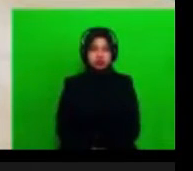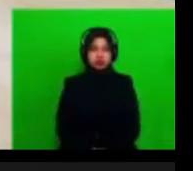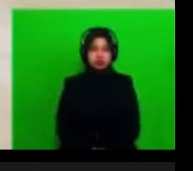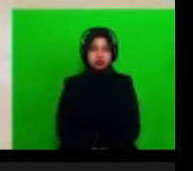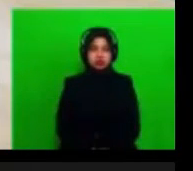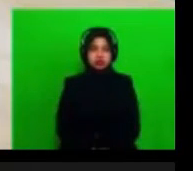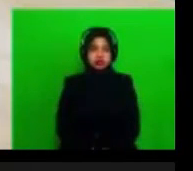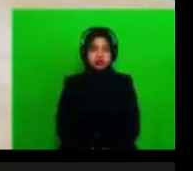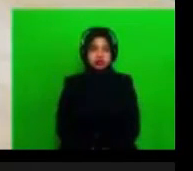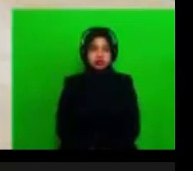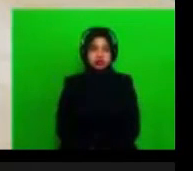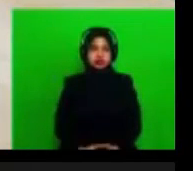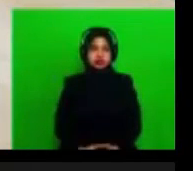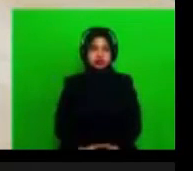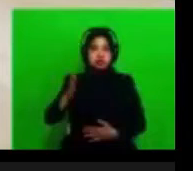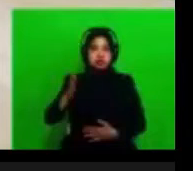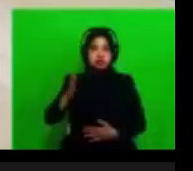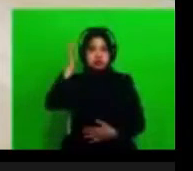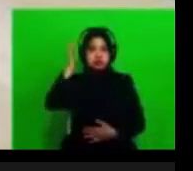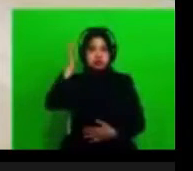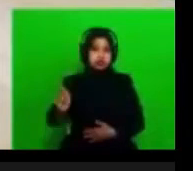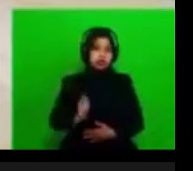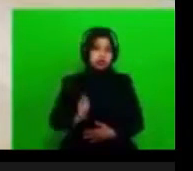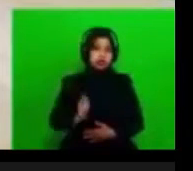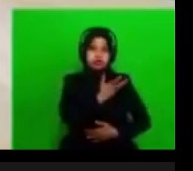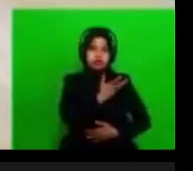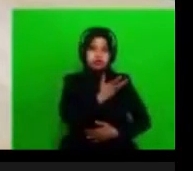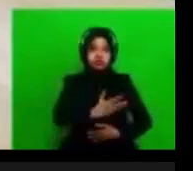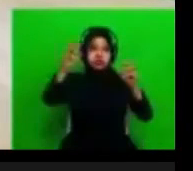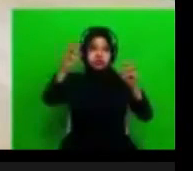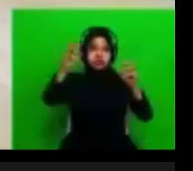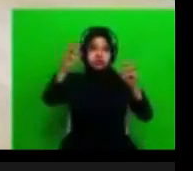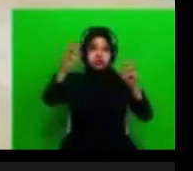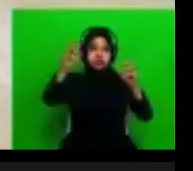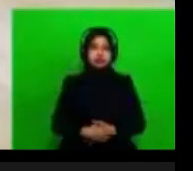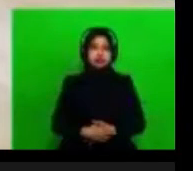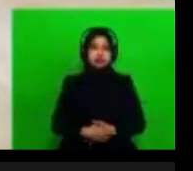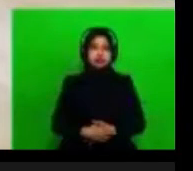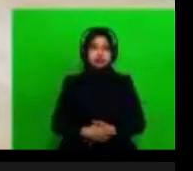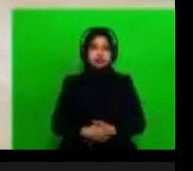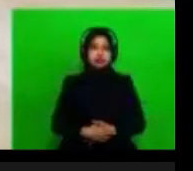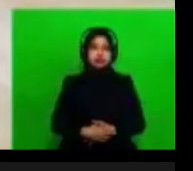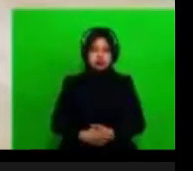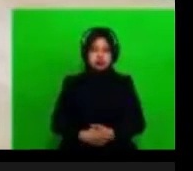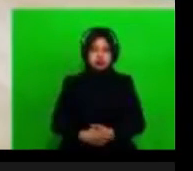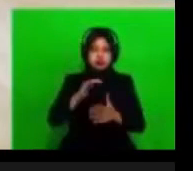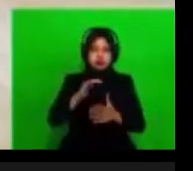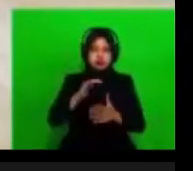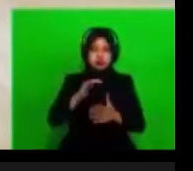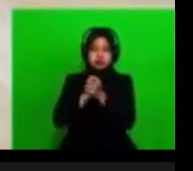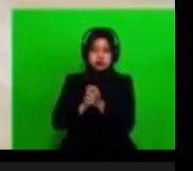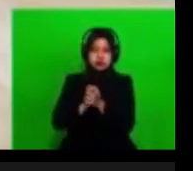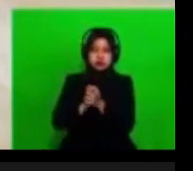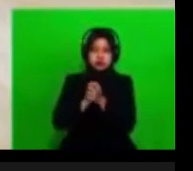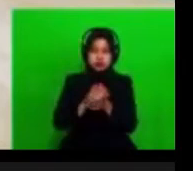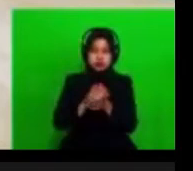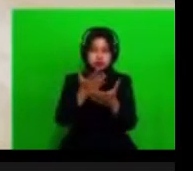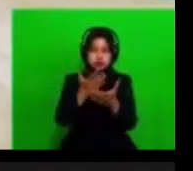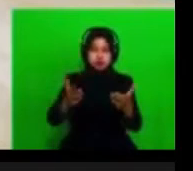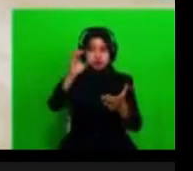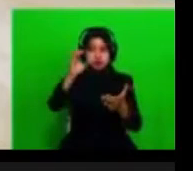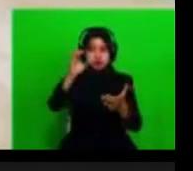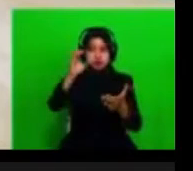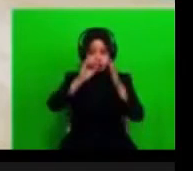Bismillahirrahmanirrahim. Assalamualaikum warahmatullahi wabarakatuh. Salam sejahtera bagi kita semua.